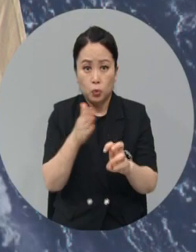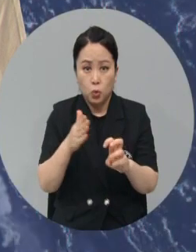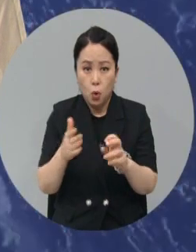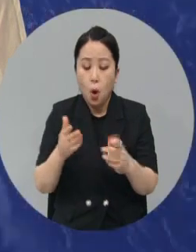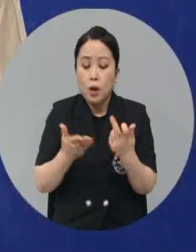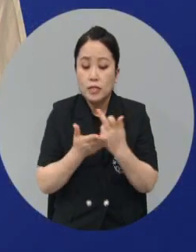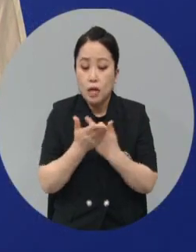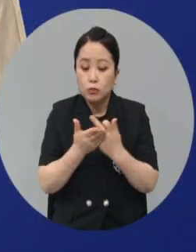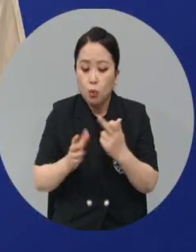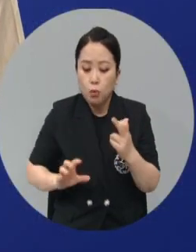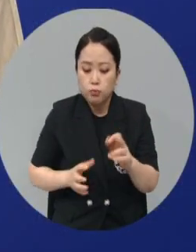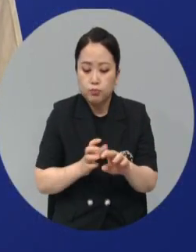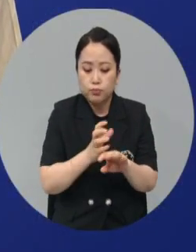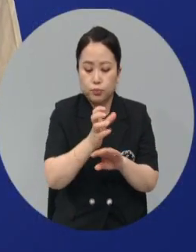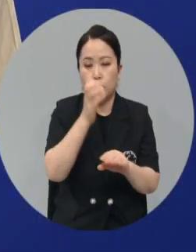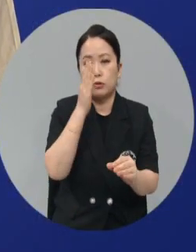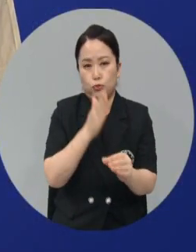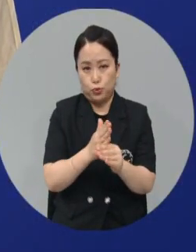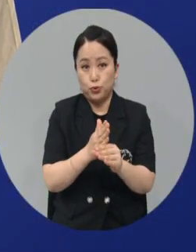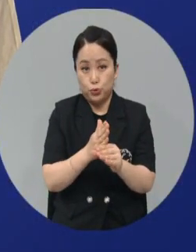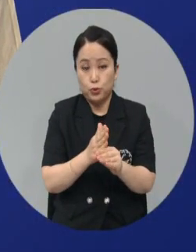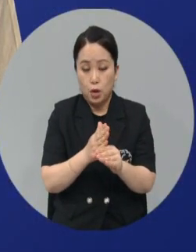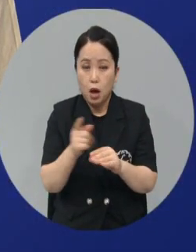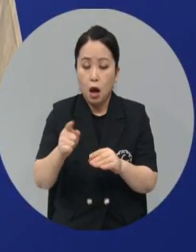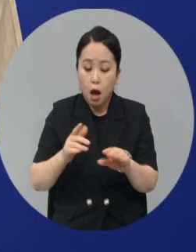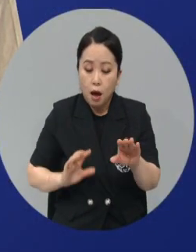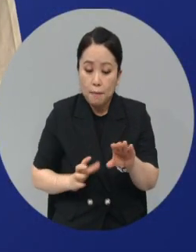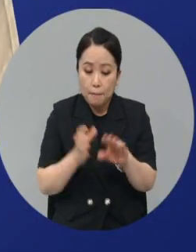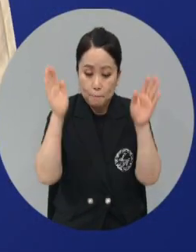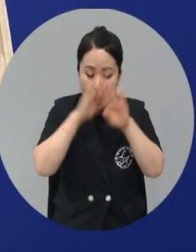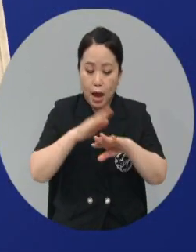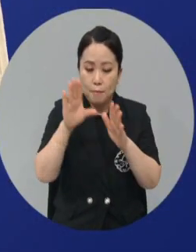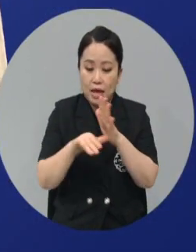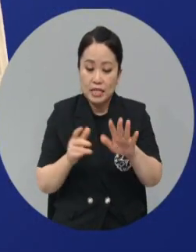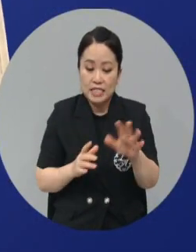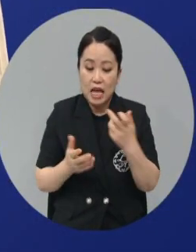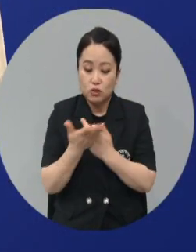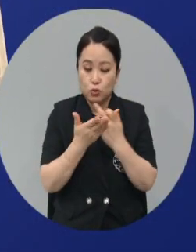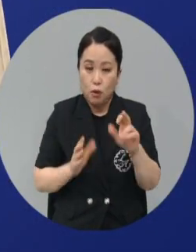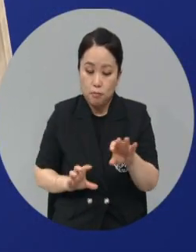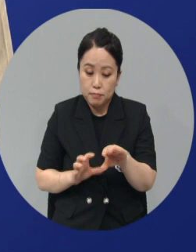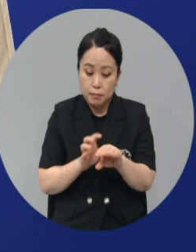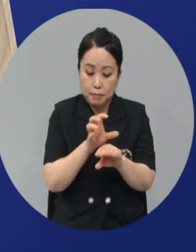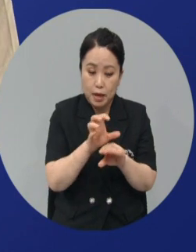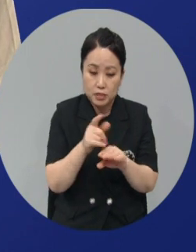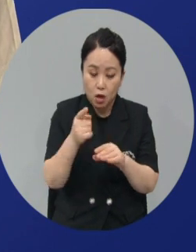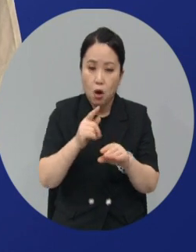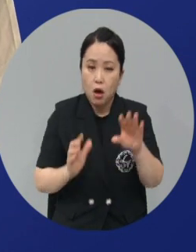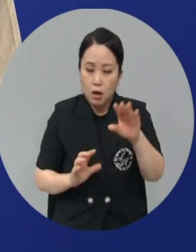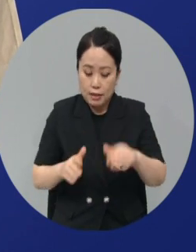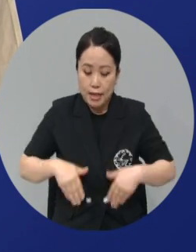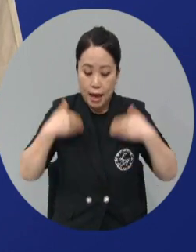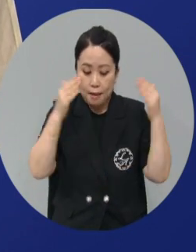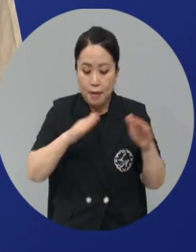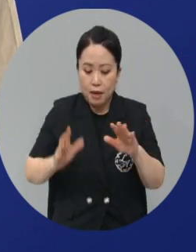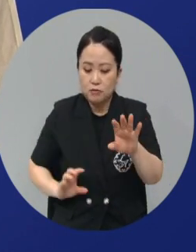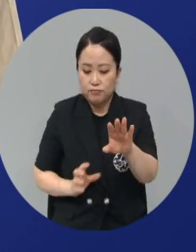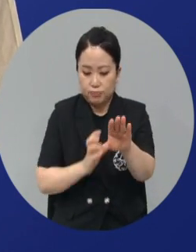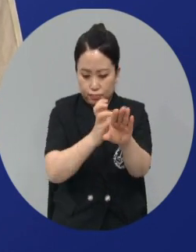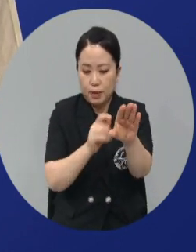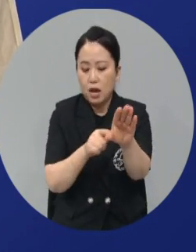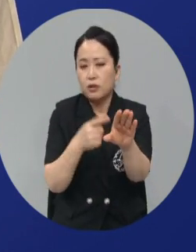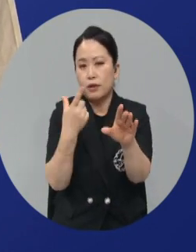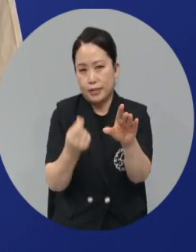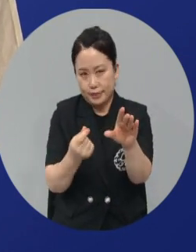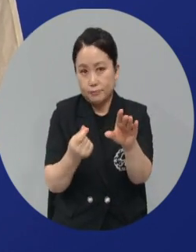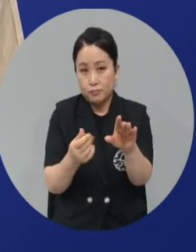있습니다. 카눈은 밤사이 제주 동쪽 해상을 통과해 내일 아침 남해안에 상륙할 것으로 보입니다. 태풍이 한반도에 올라선